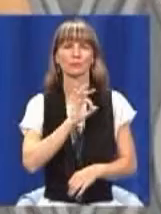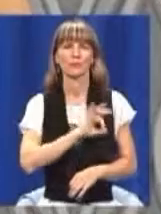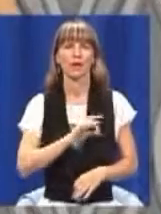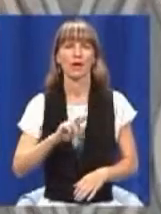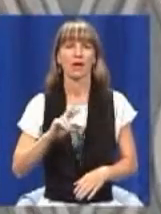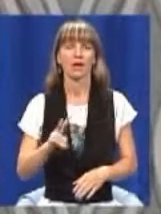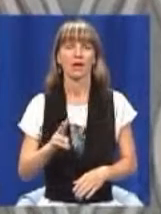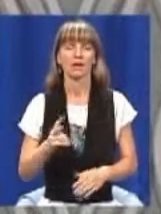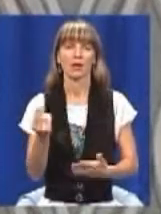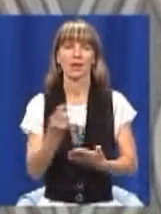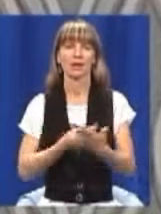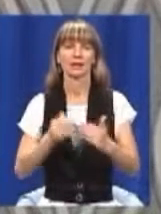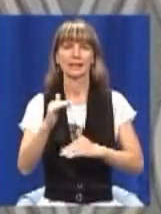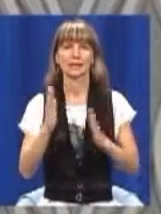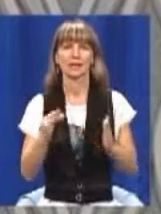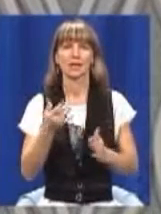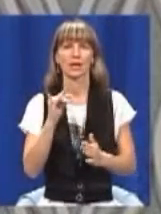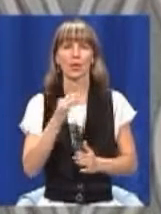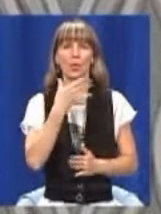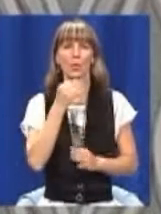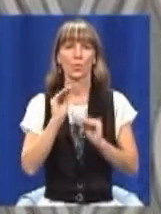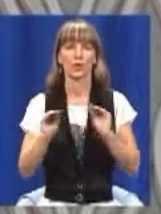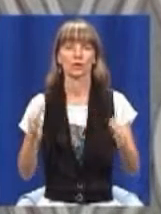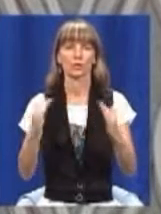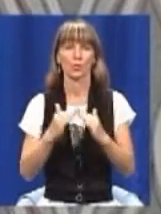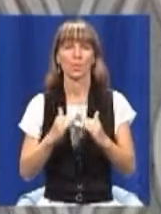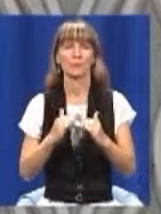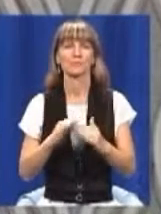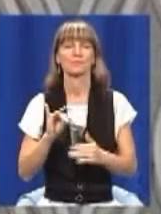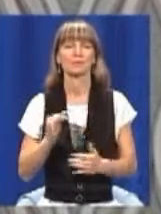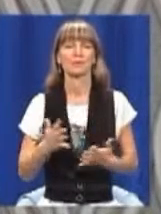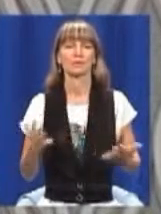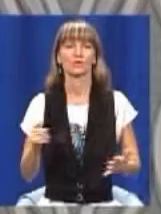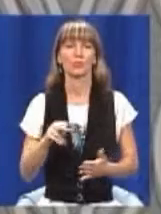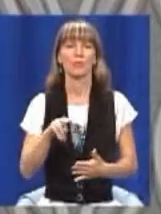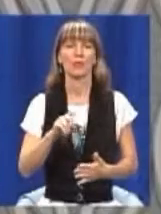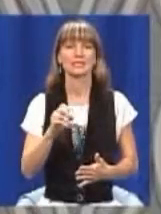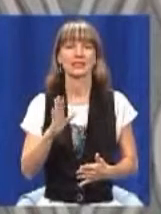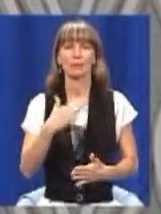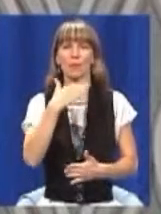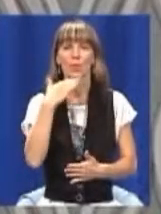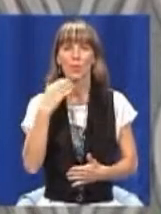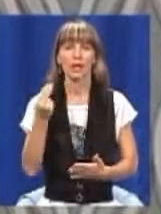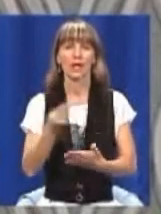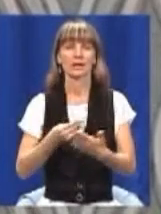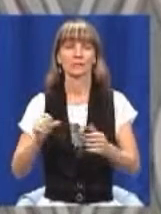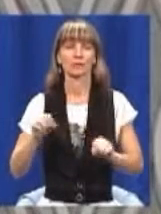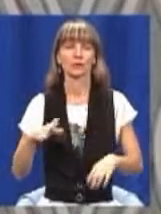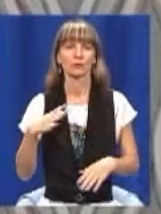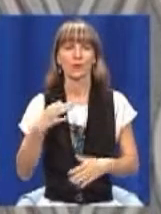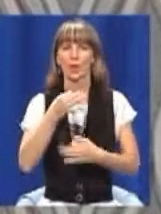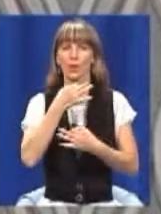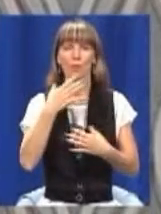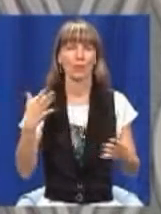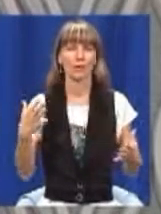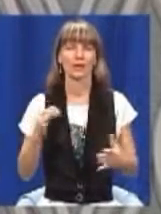як певні такі картини навіть і прикрашати їми будинки. Більше того, пазлів існує дуже багато, картинка на них може бути будь-якою,